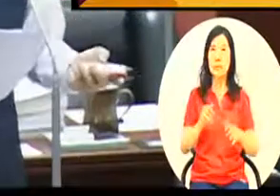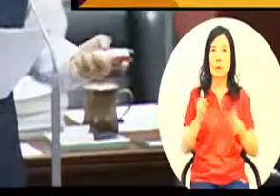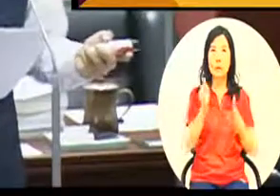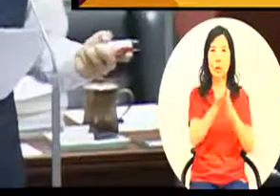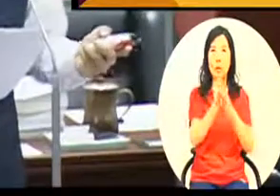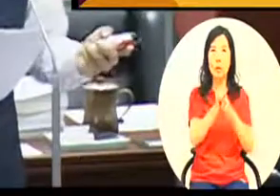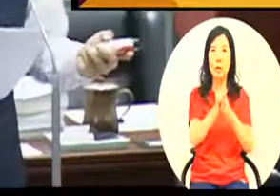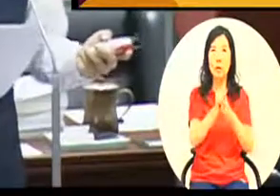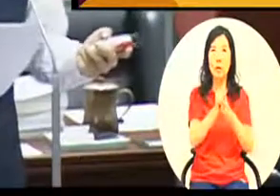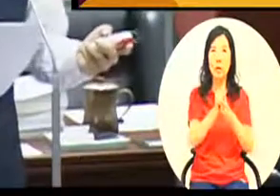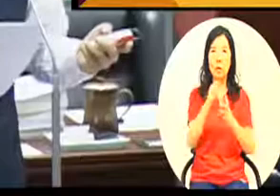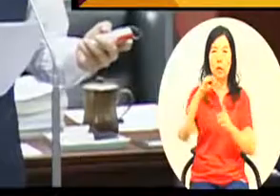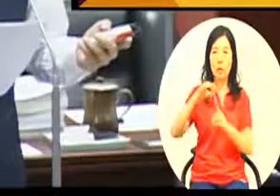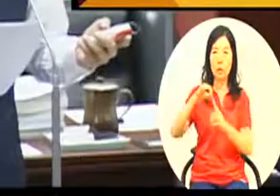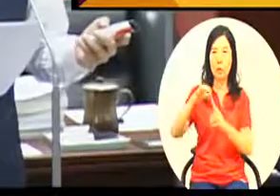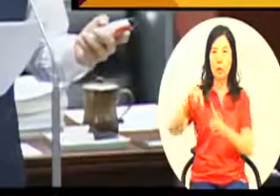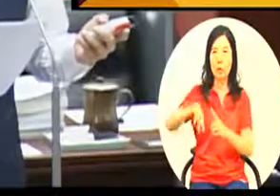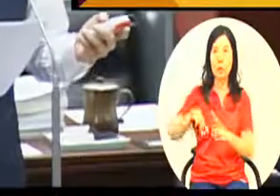候车亭